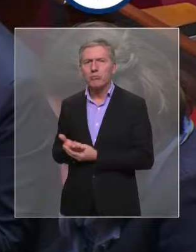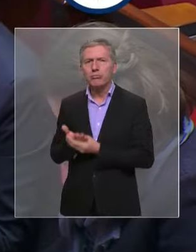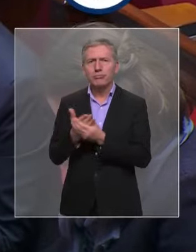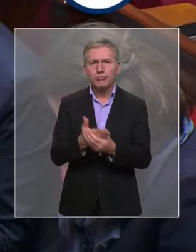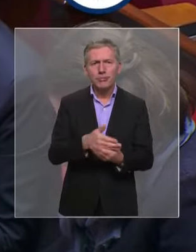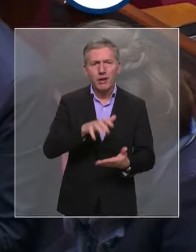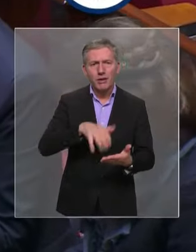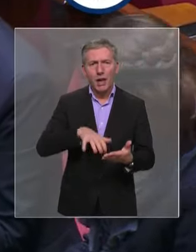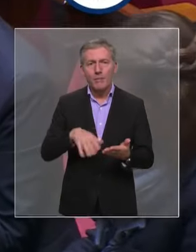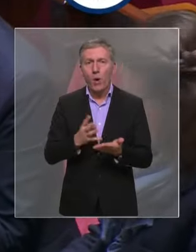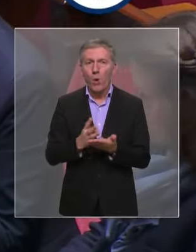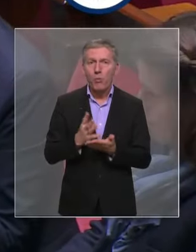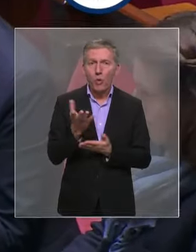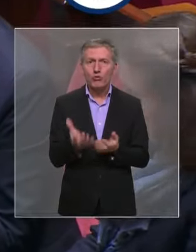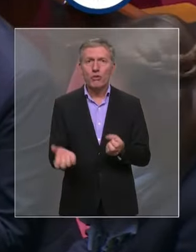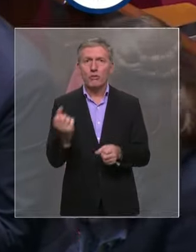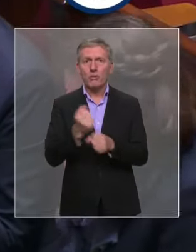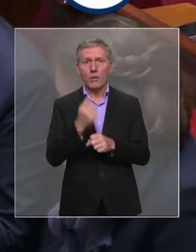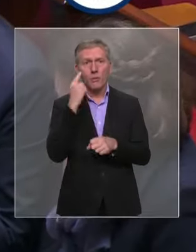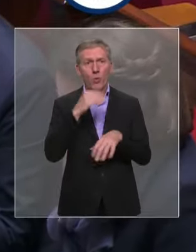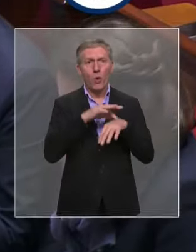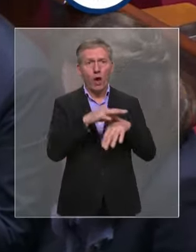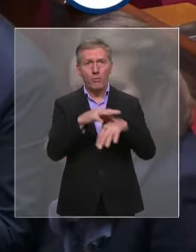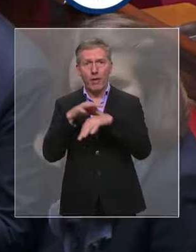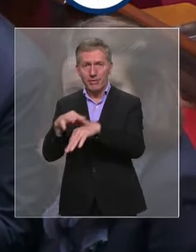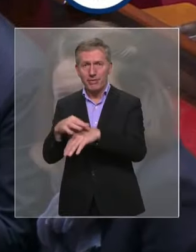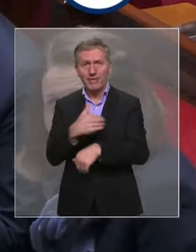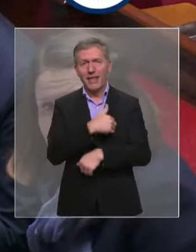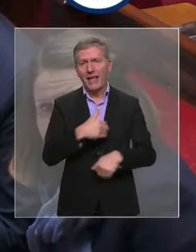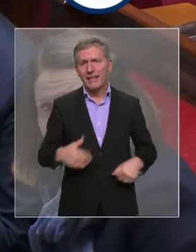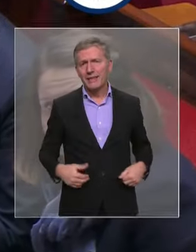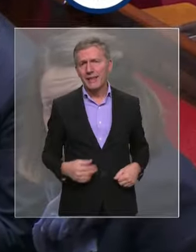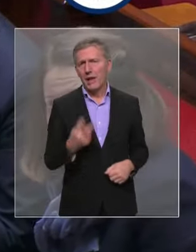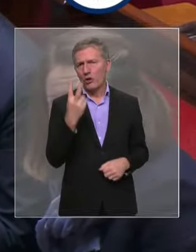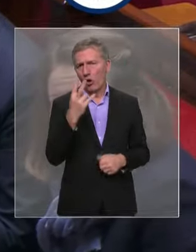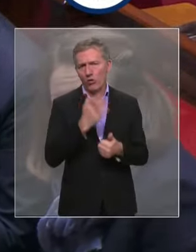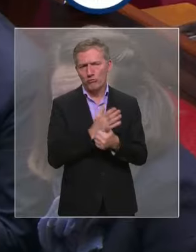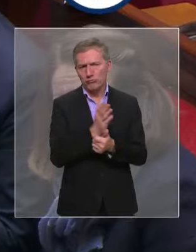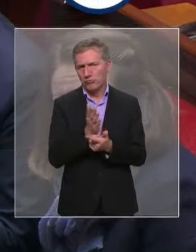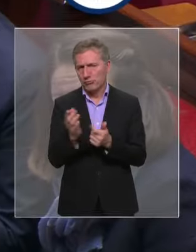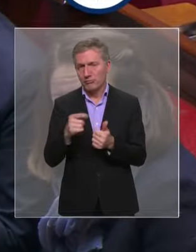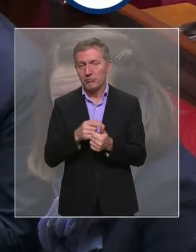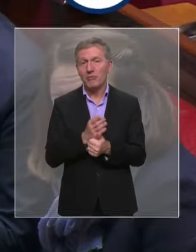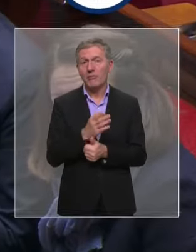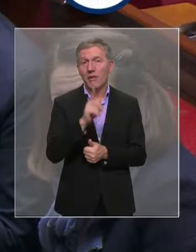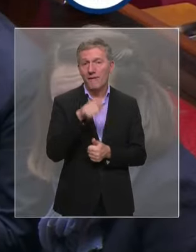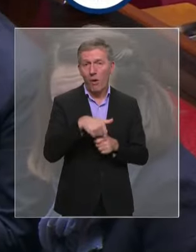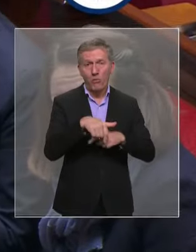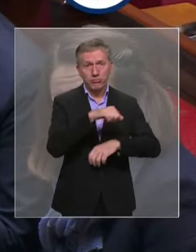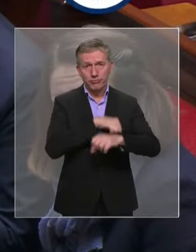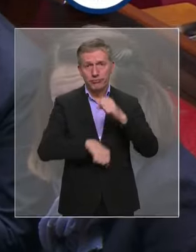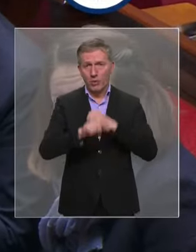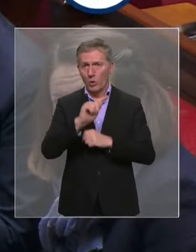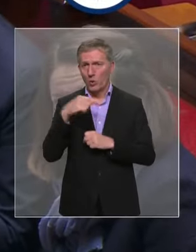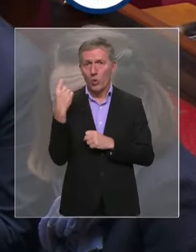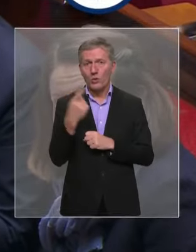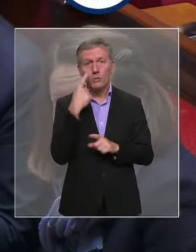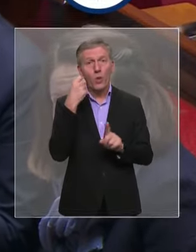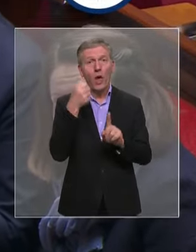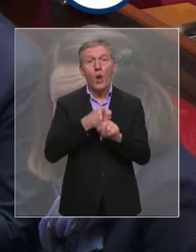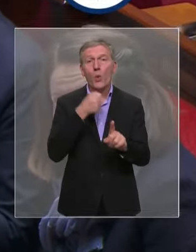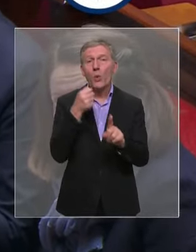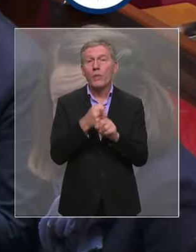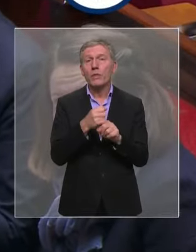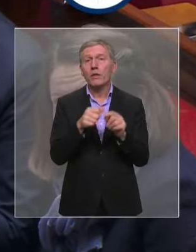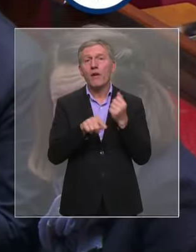sur les projets et la manière de pouvoir accompagner les uns et les autres. Je termine par 2 choses simples. Il va falloir une mobilisation de tout le monde, parce que lutter contre